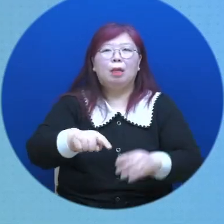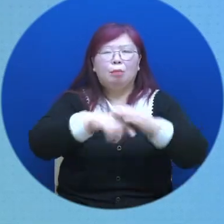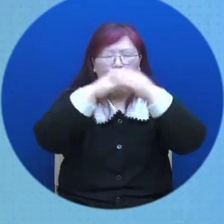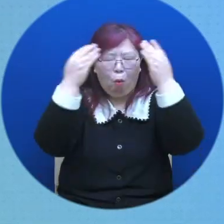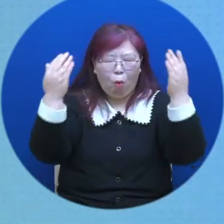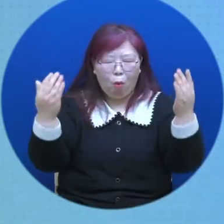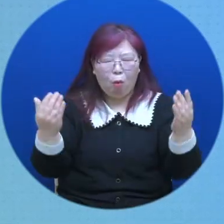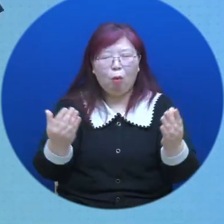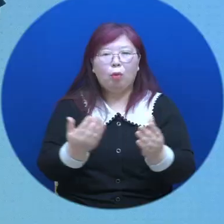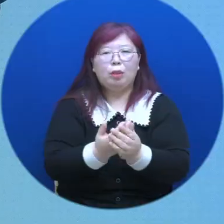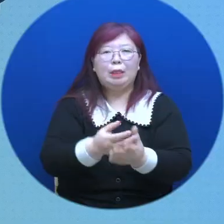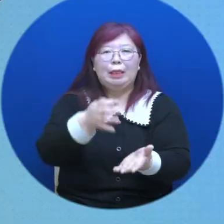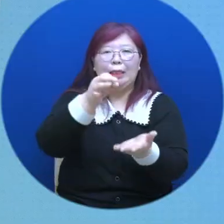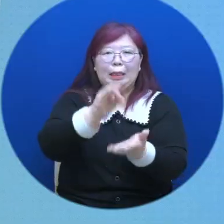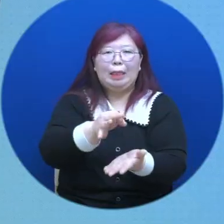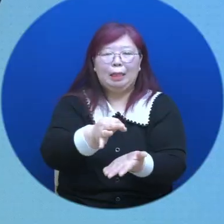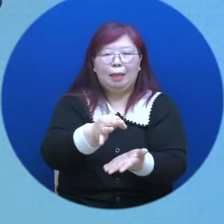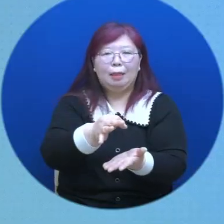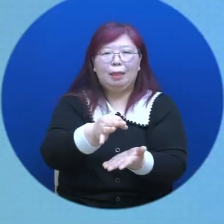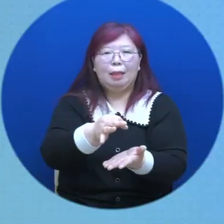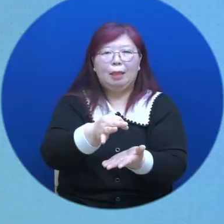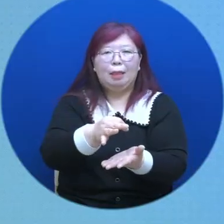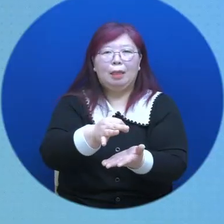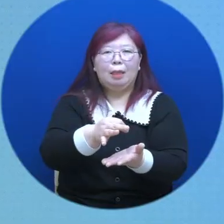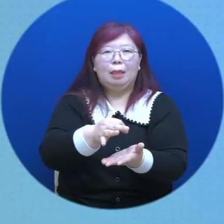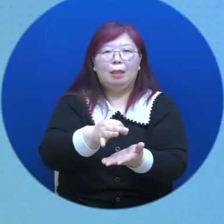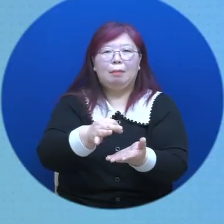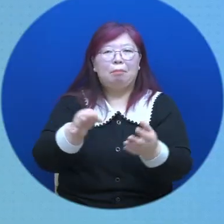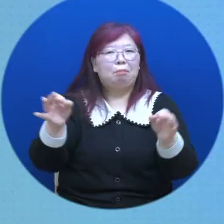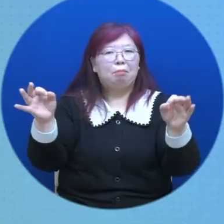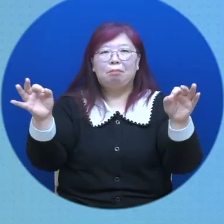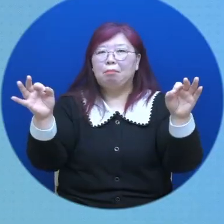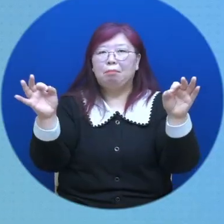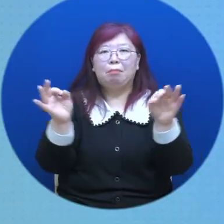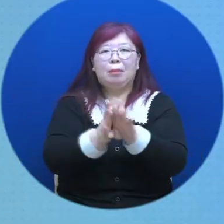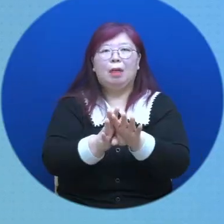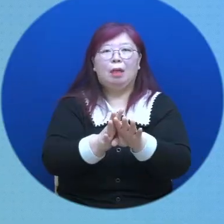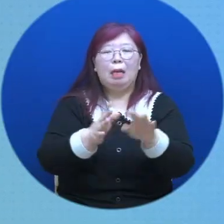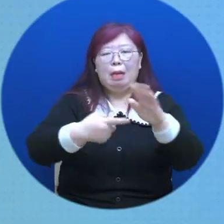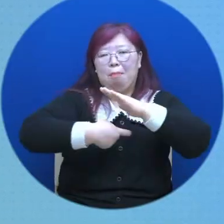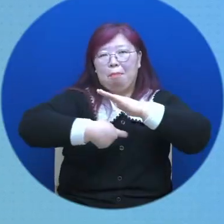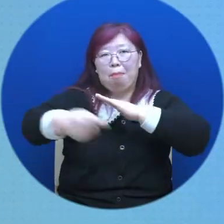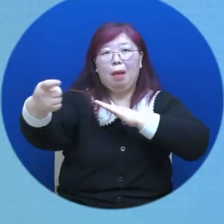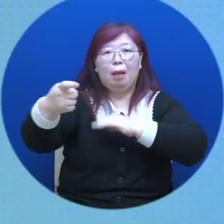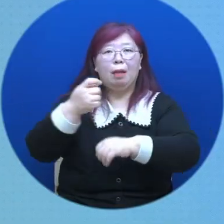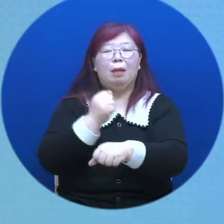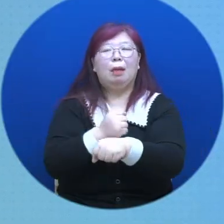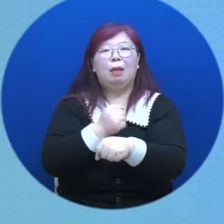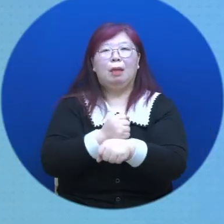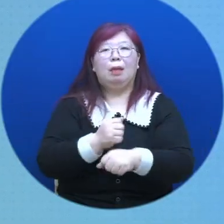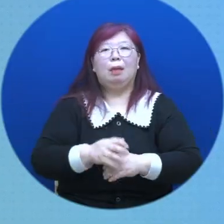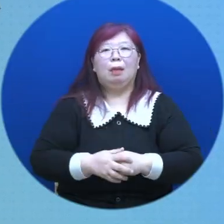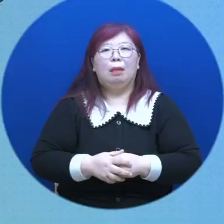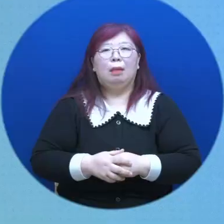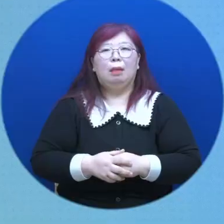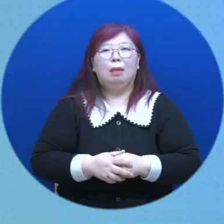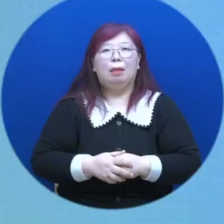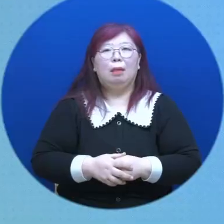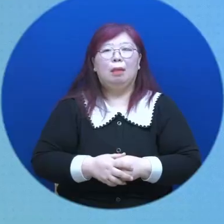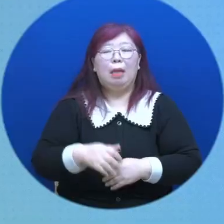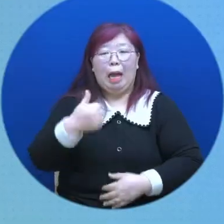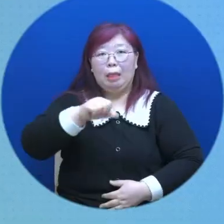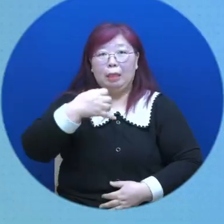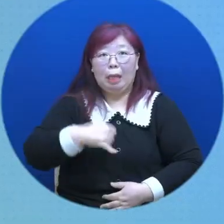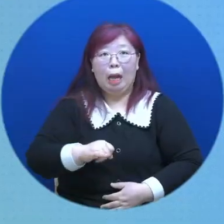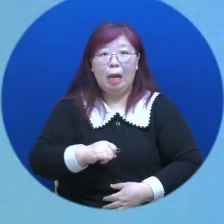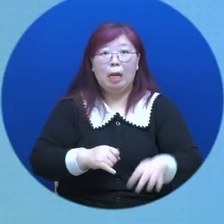모든 재산 하루아침에 강도들에게 빼앗겨 버렸어요. 10남매